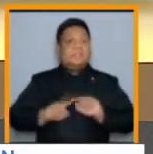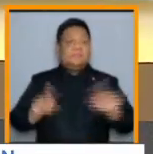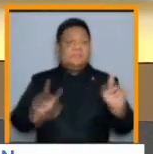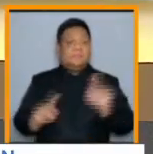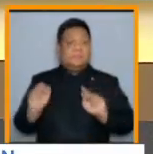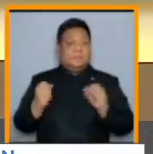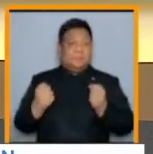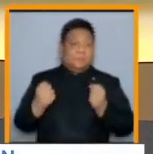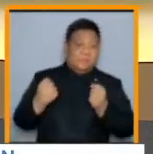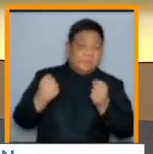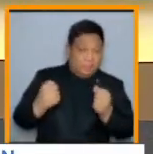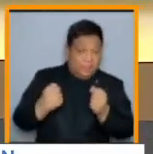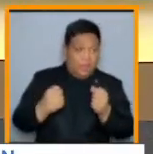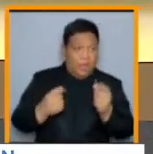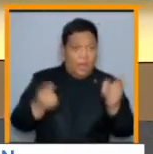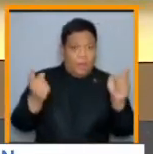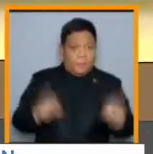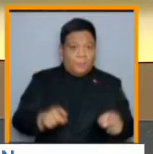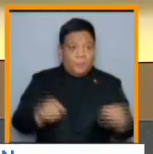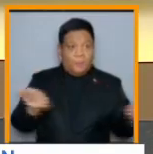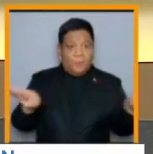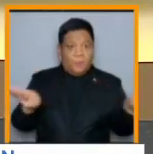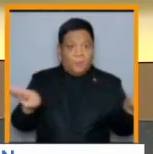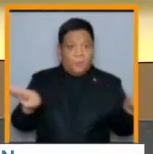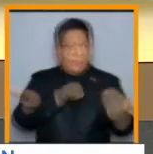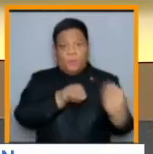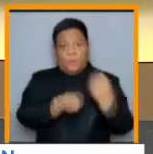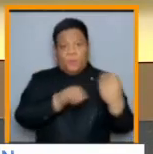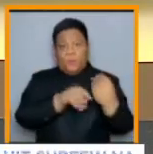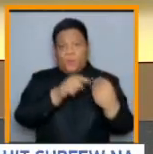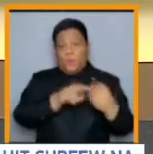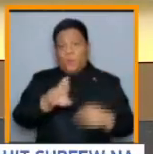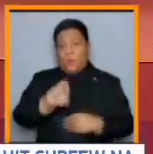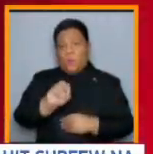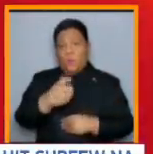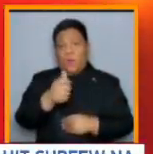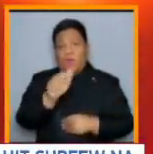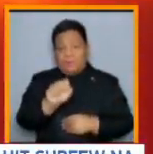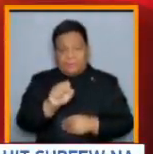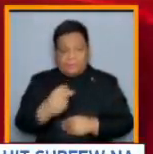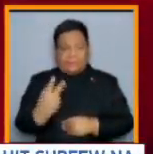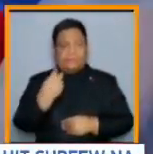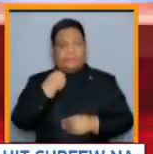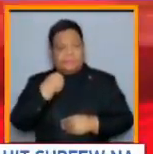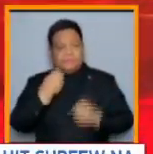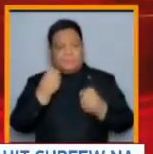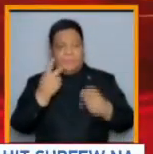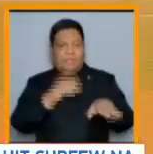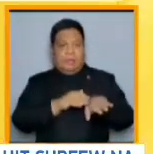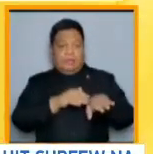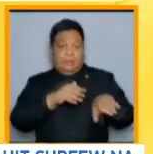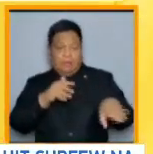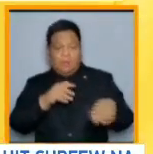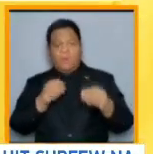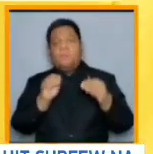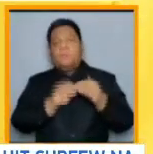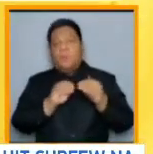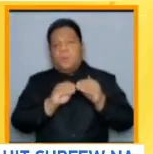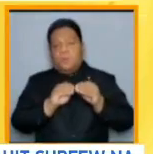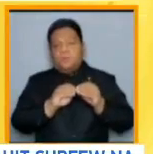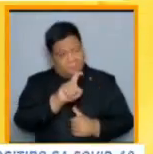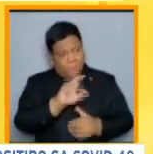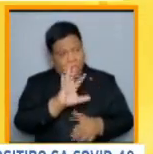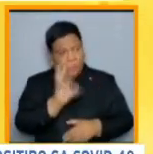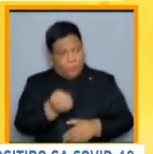ng southbound lane ng Rojas Boulevard. At live mula sa Rojas Boulevard, may unang balita si Darlene Tai. Darlene, kailan na ba isasara